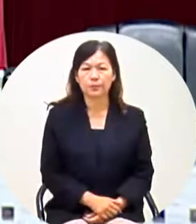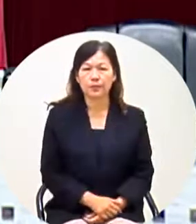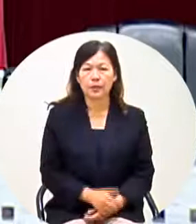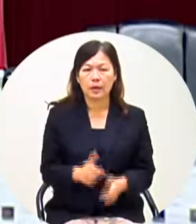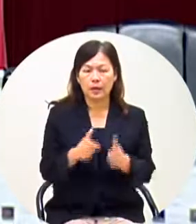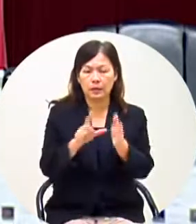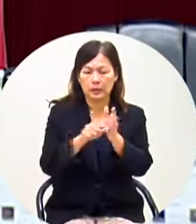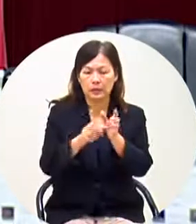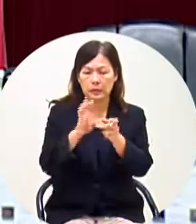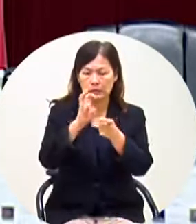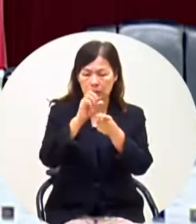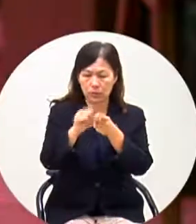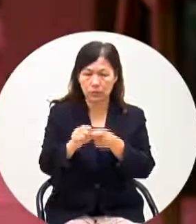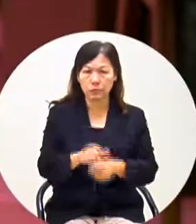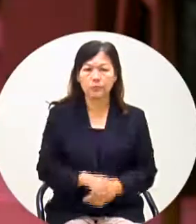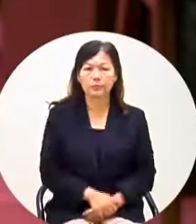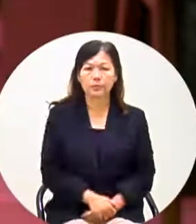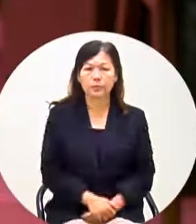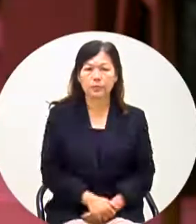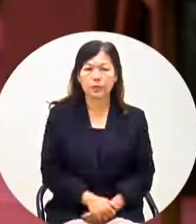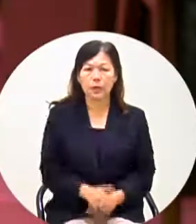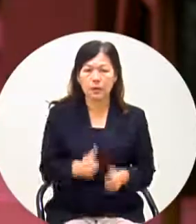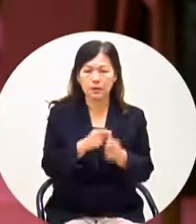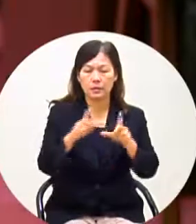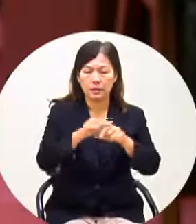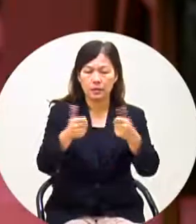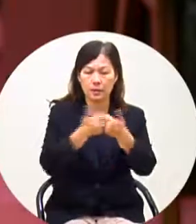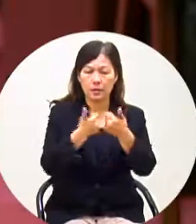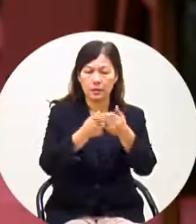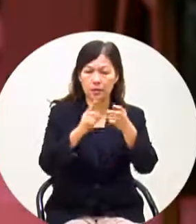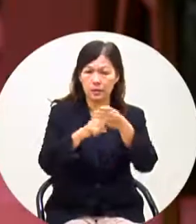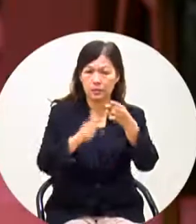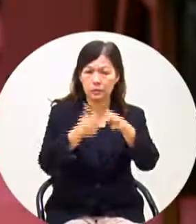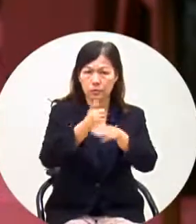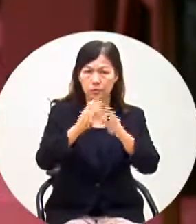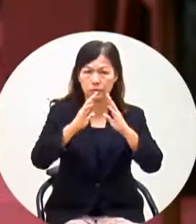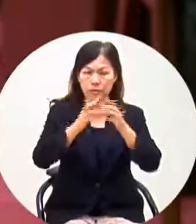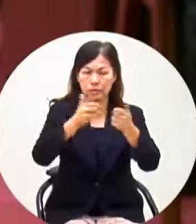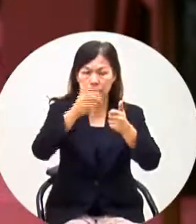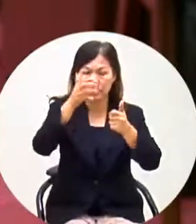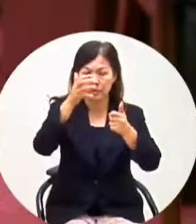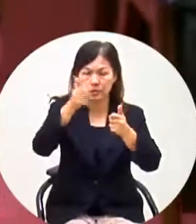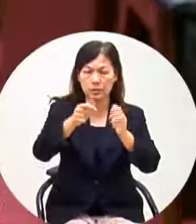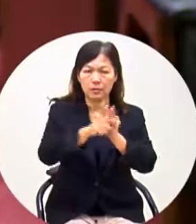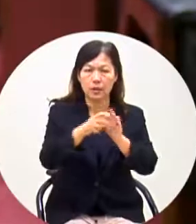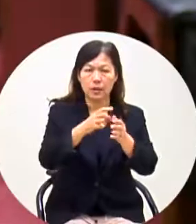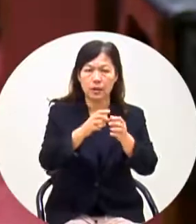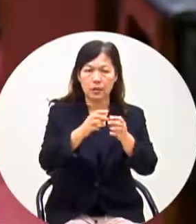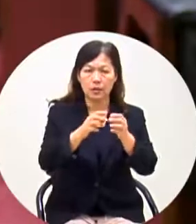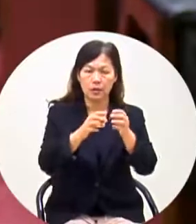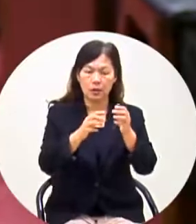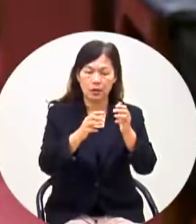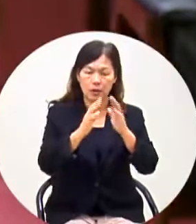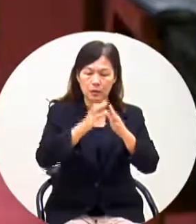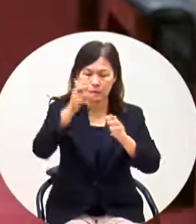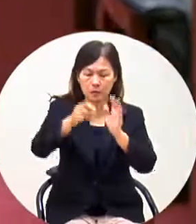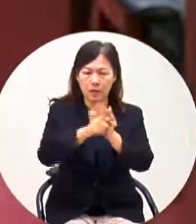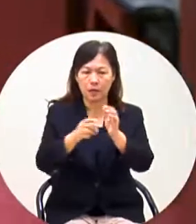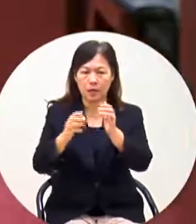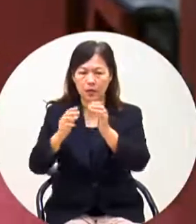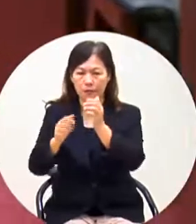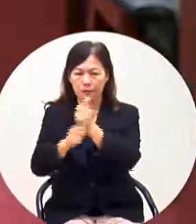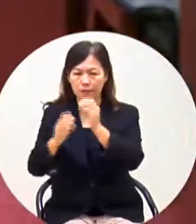谢谢大会主席、议长、市长、三位副市长，以及各单位主管，还有各位媒体女士先